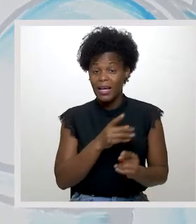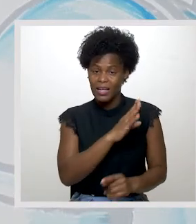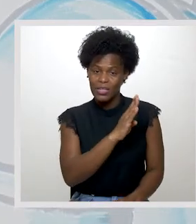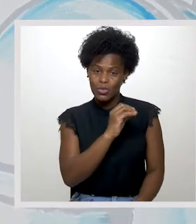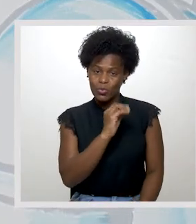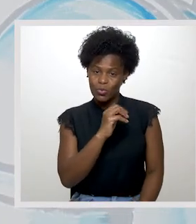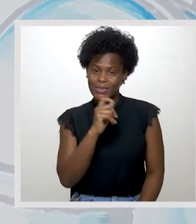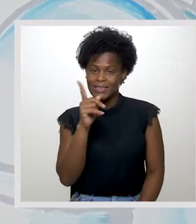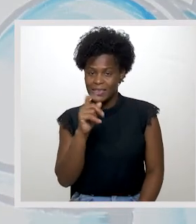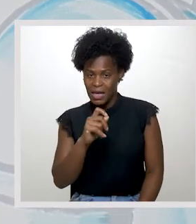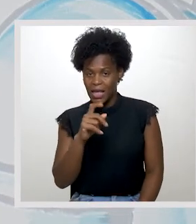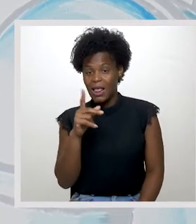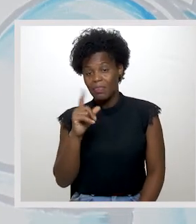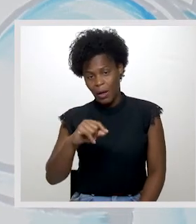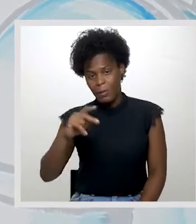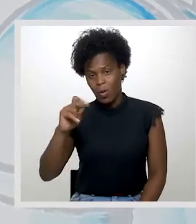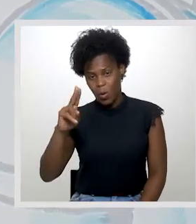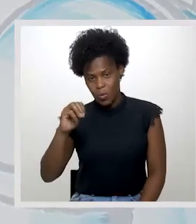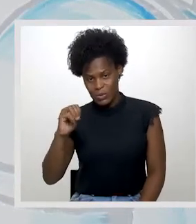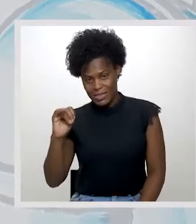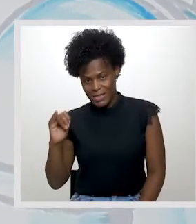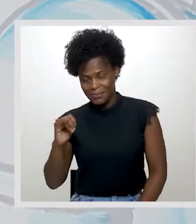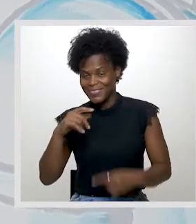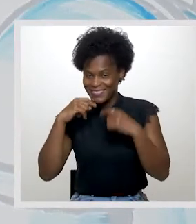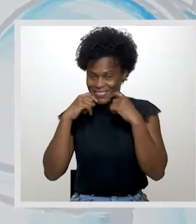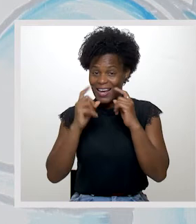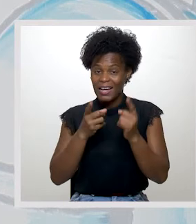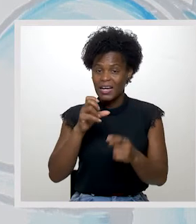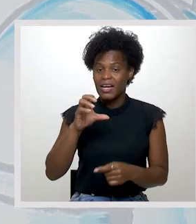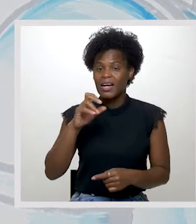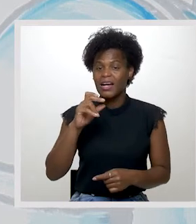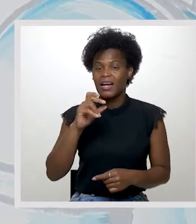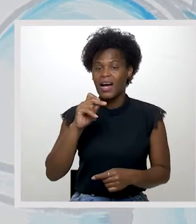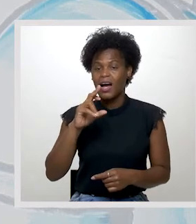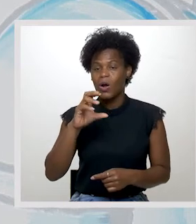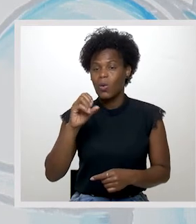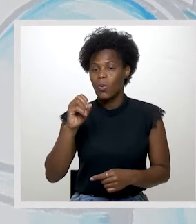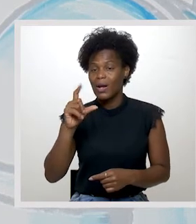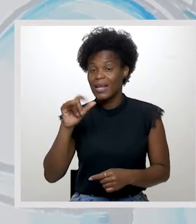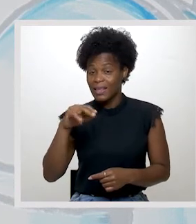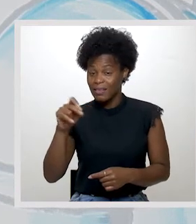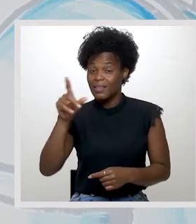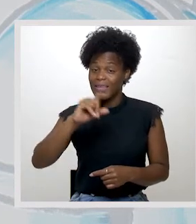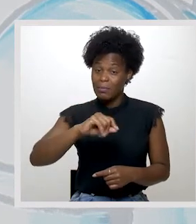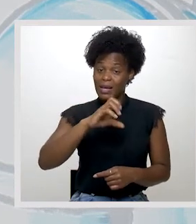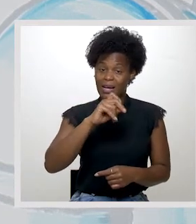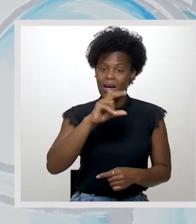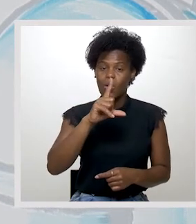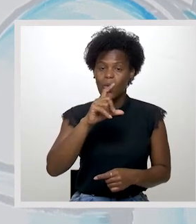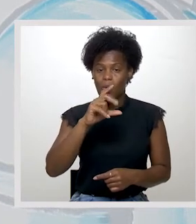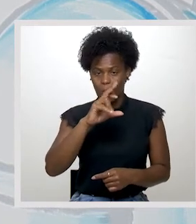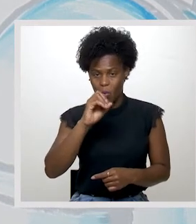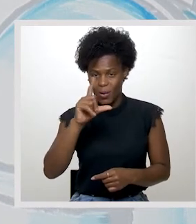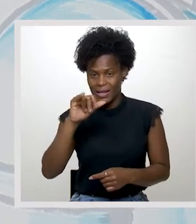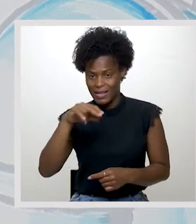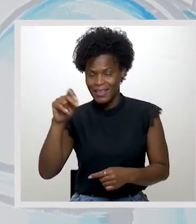José est aussi souriant que Carolina et Carolina est aussi souriant que